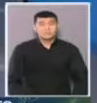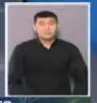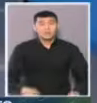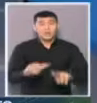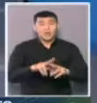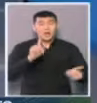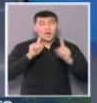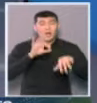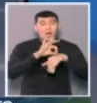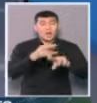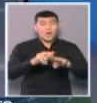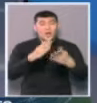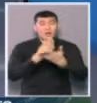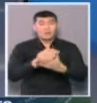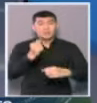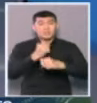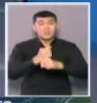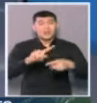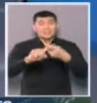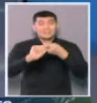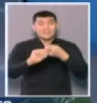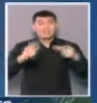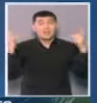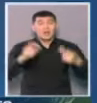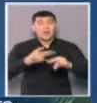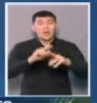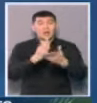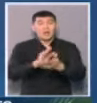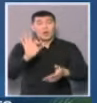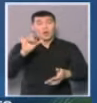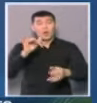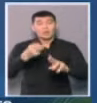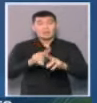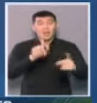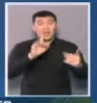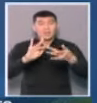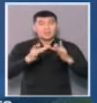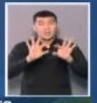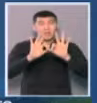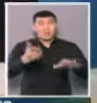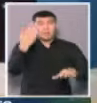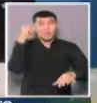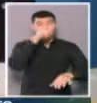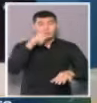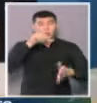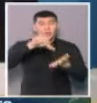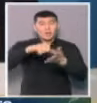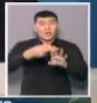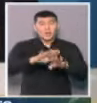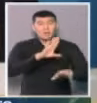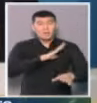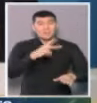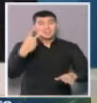Отчетное собрание акима Исатайского района в связи с ограничениями из-за пандемии состоялось в онлайн-формате. В прошлом году на приеме у акима